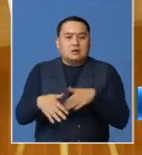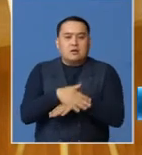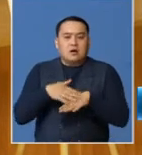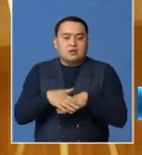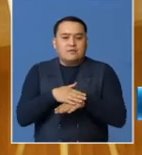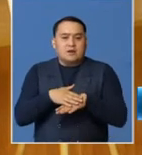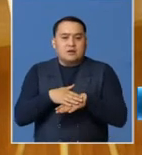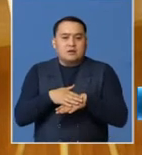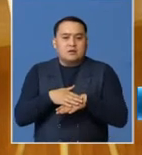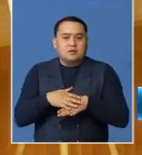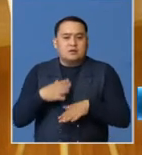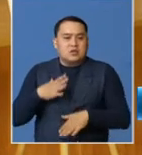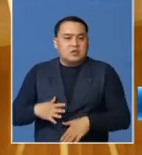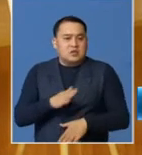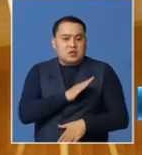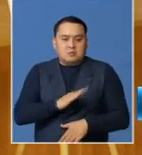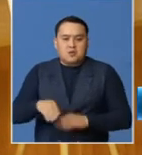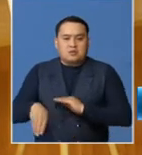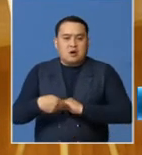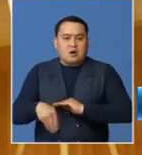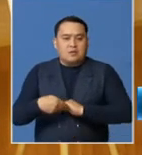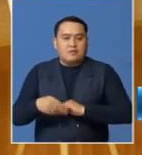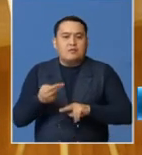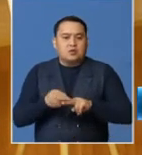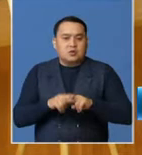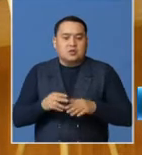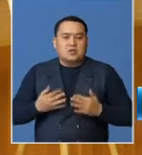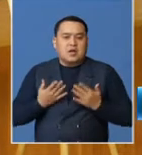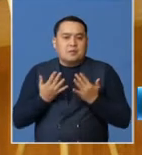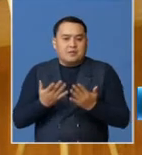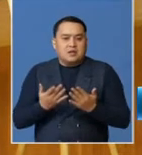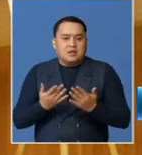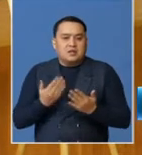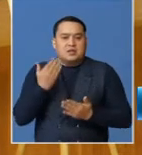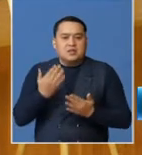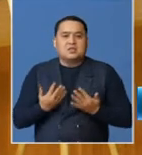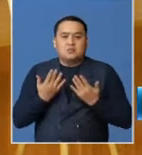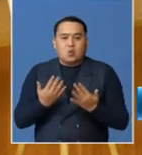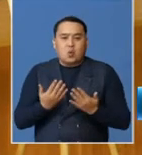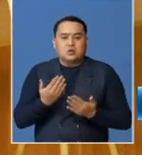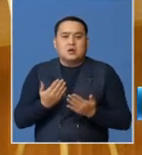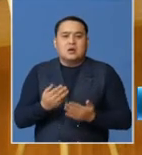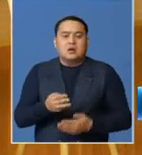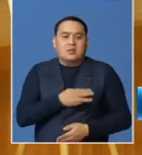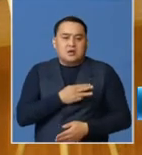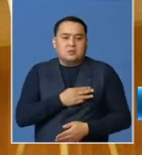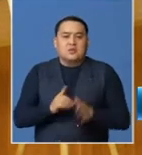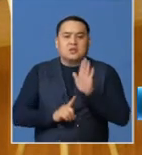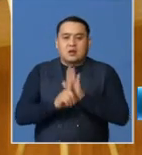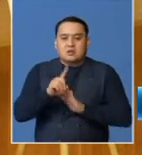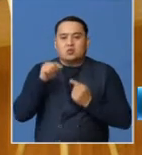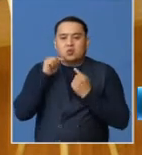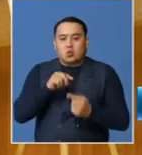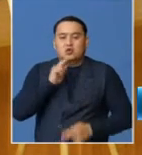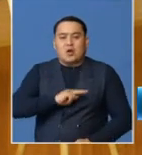которой нулевая терпимость коррупции, вот с этим требованием, их спросом, их пожеланиями мы начали